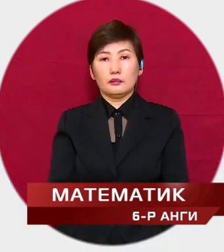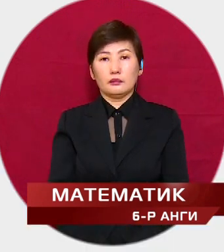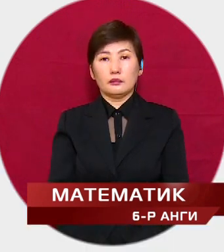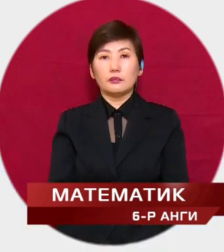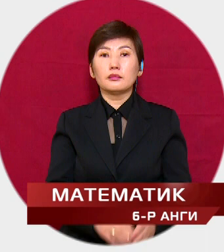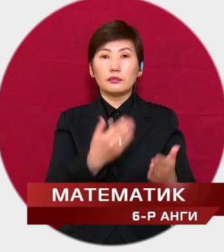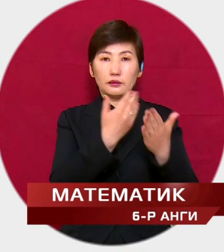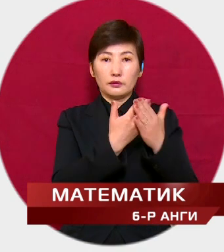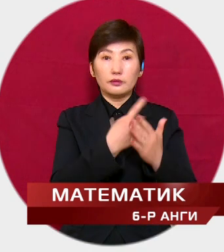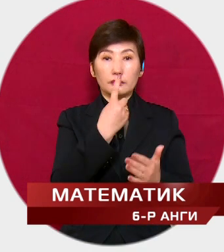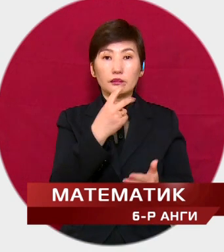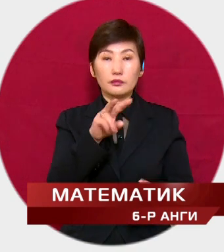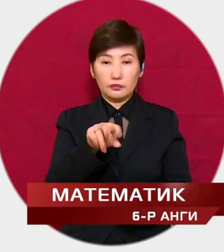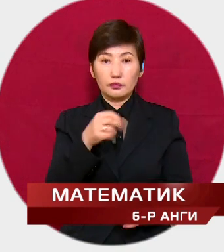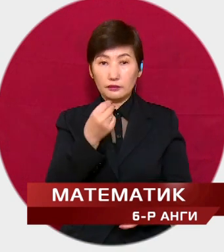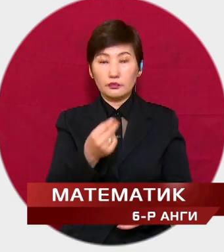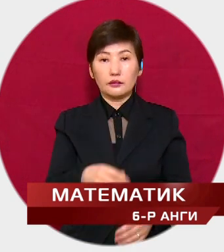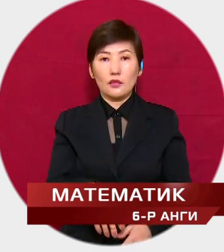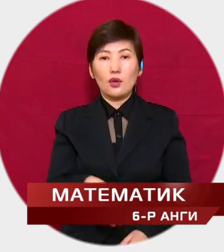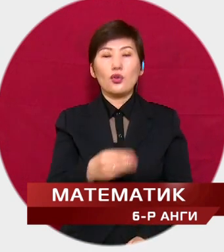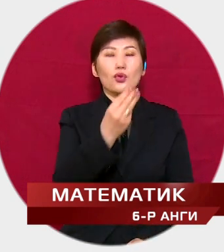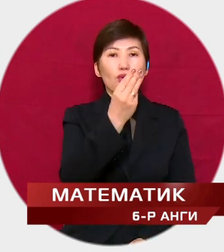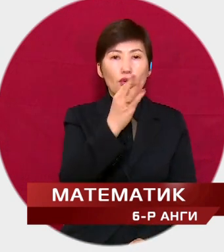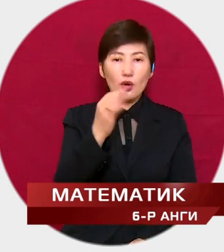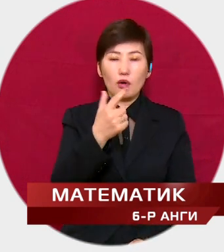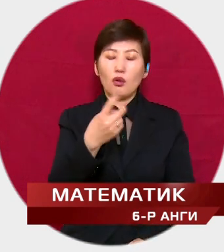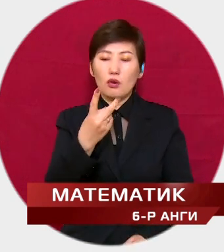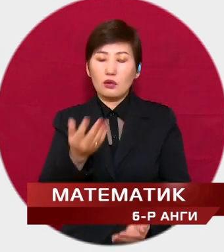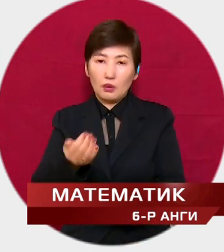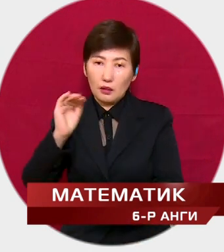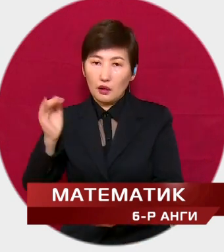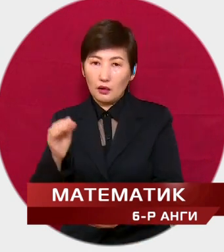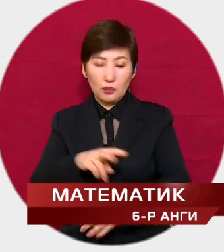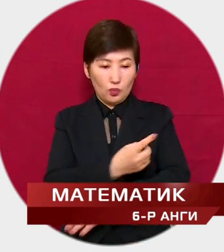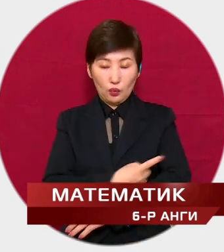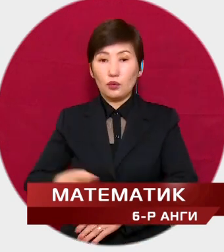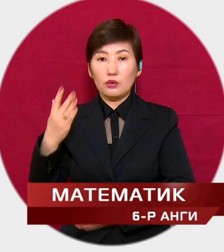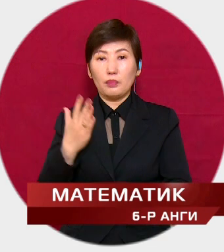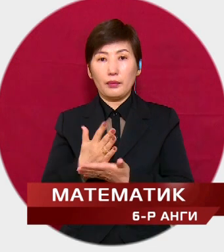За жишээ нэгийг авч үзье. Шог 25 удаа орхиход дараах үр дүн гарчээ.